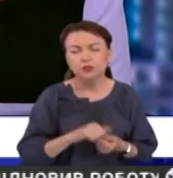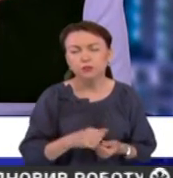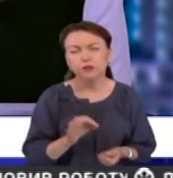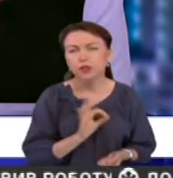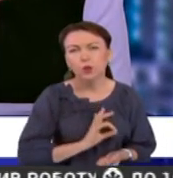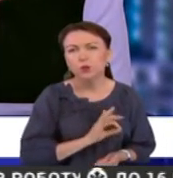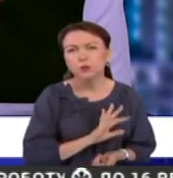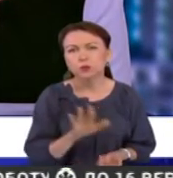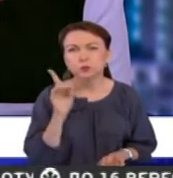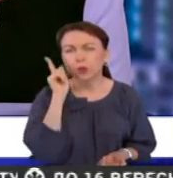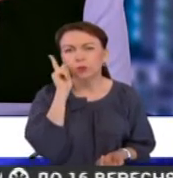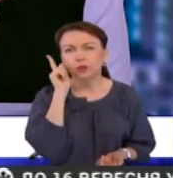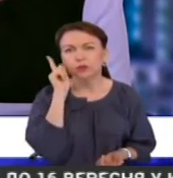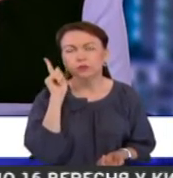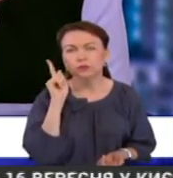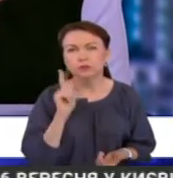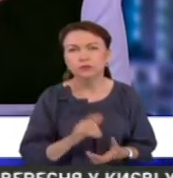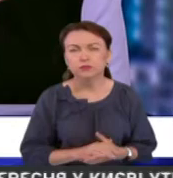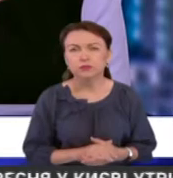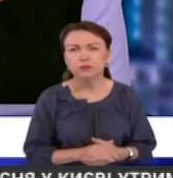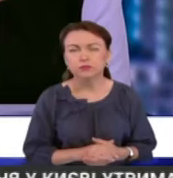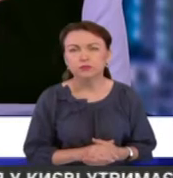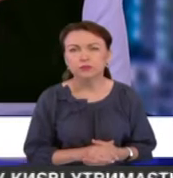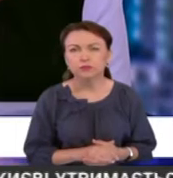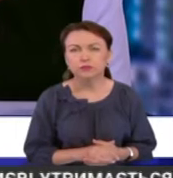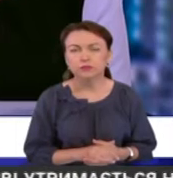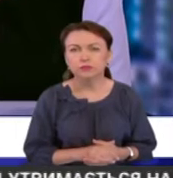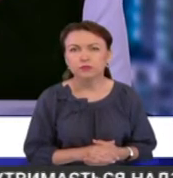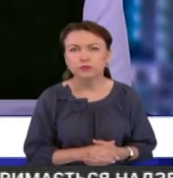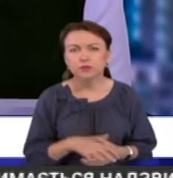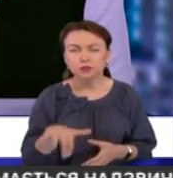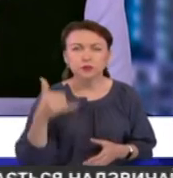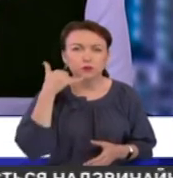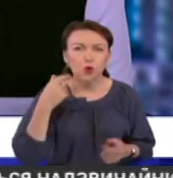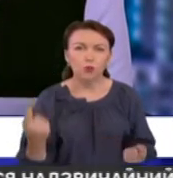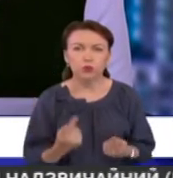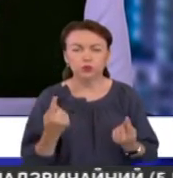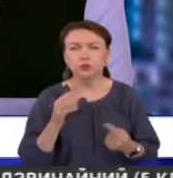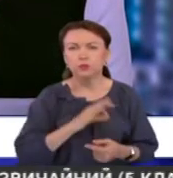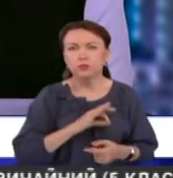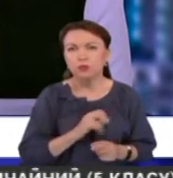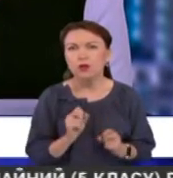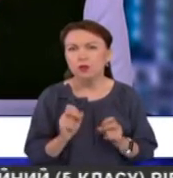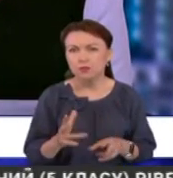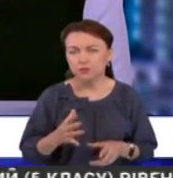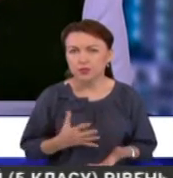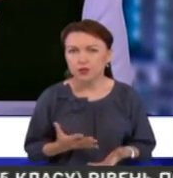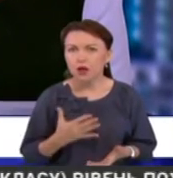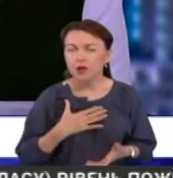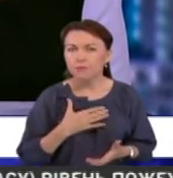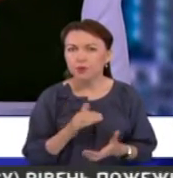лише на таксофоном, а також інколи стаціонарним. Як бути тоді? А мого